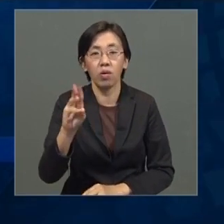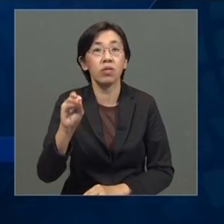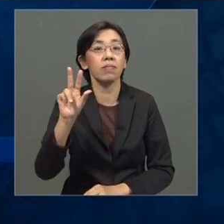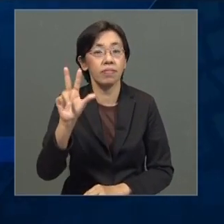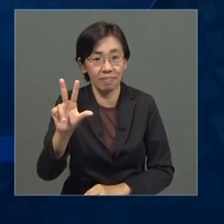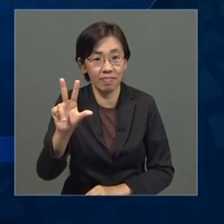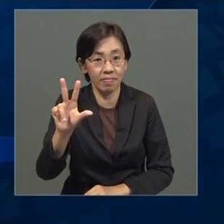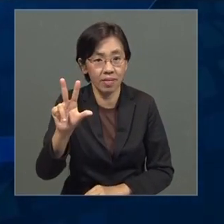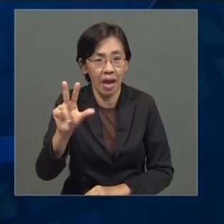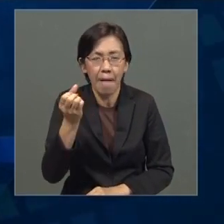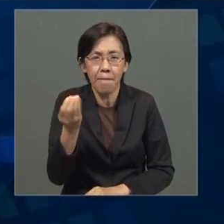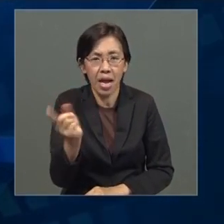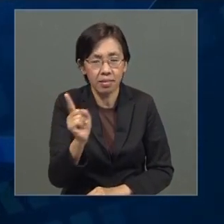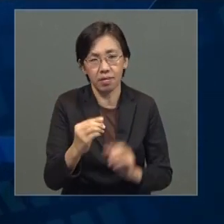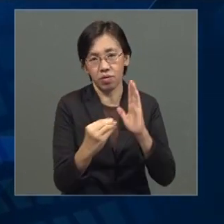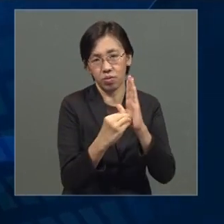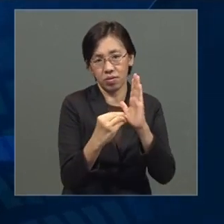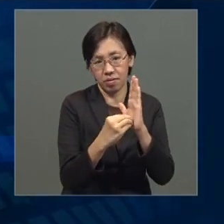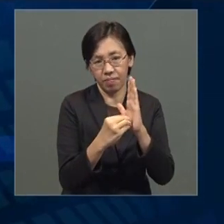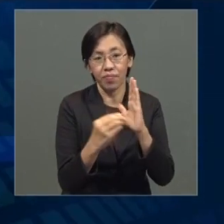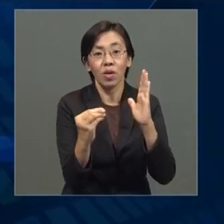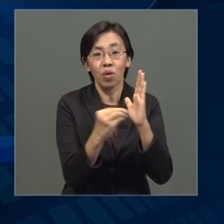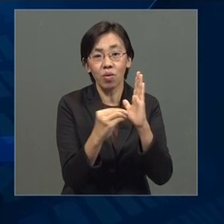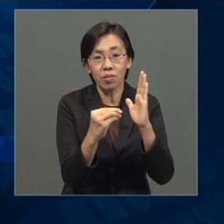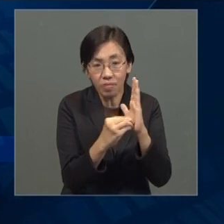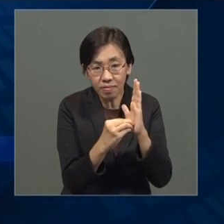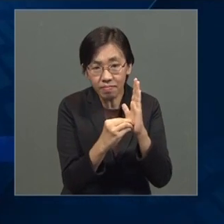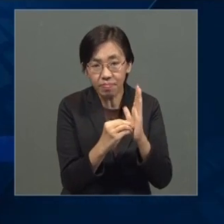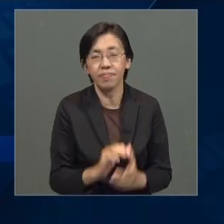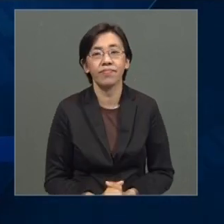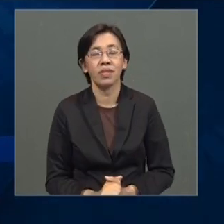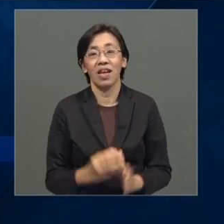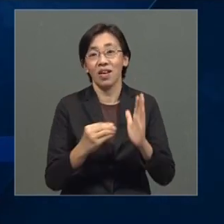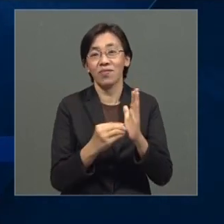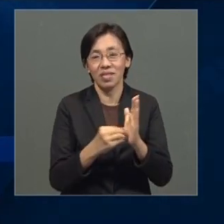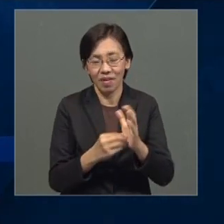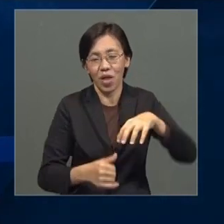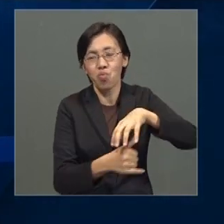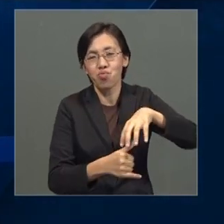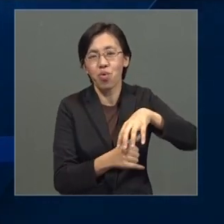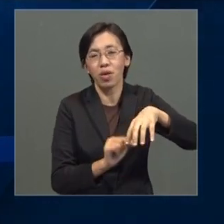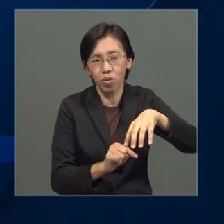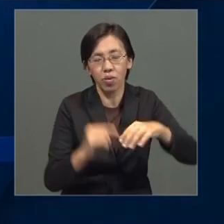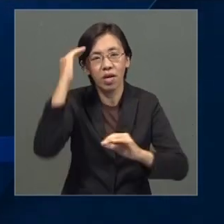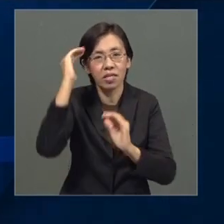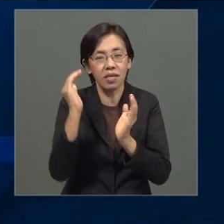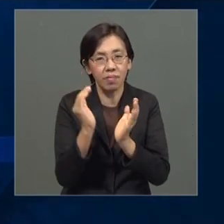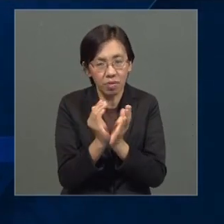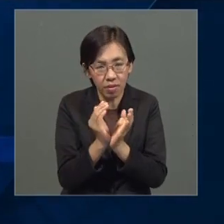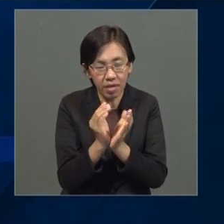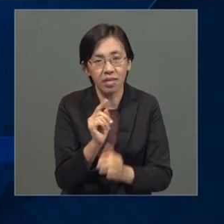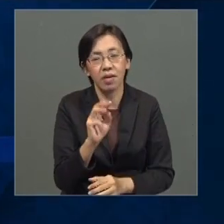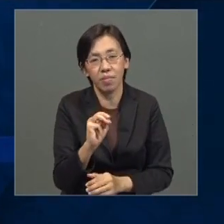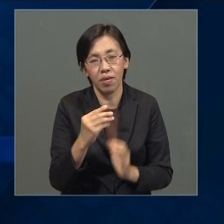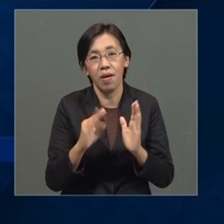รายเนี่ยนะคะอยู่ที่กทม.ที่เดียวเนี่ยนะคะก็คือจะมีส่วนของสถานกักกันตำรวจตรวจคนเข้าเมืองบางเข